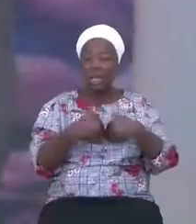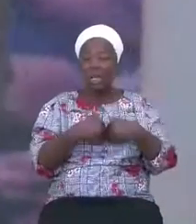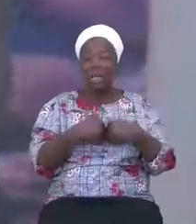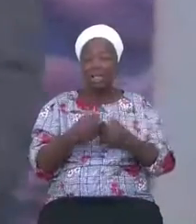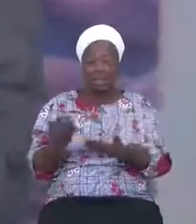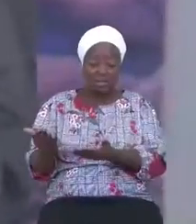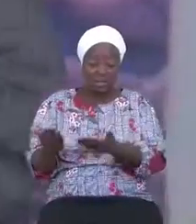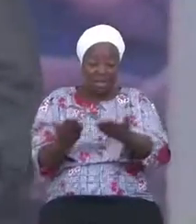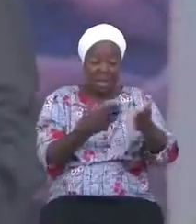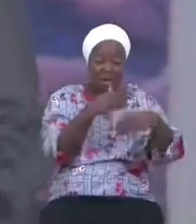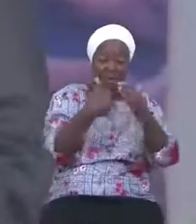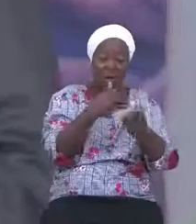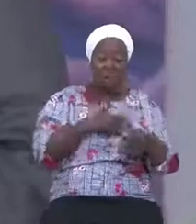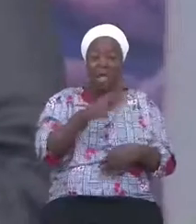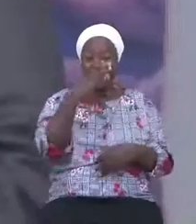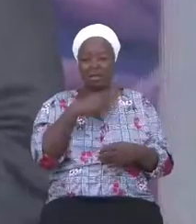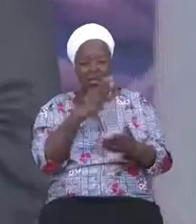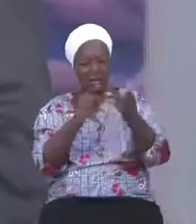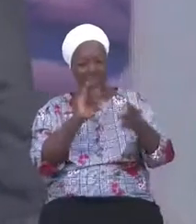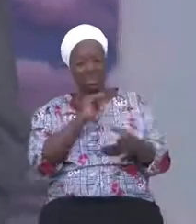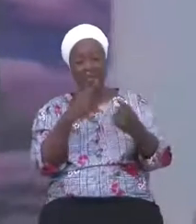toutes mes malédictions et maintenant quelqu'un vient